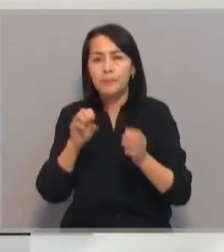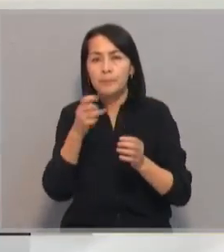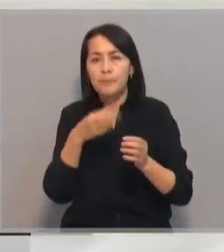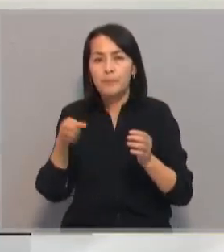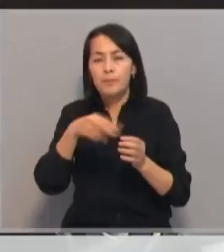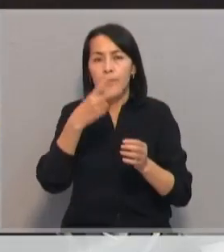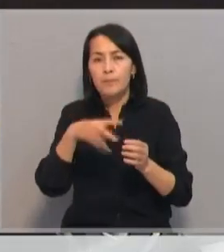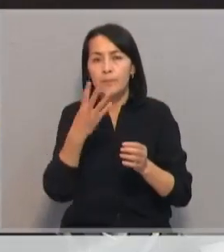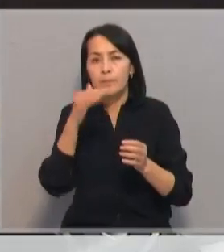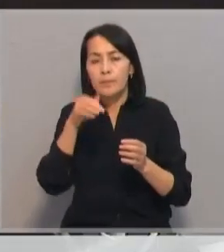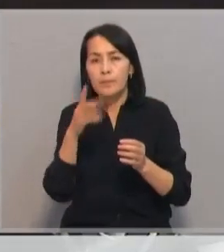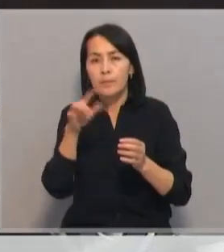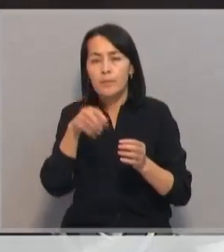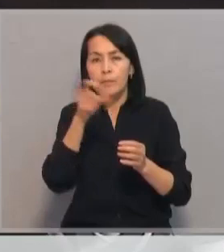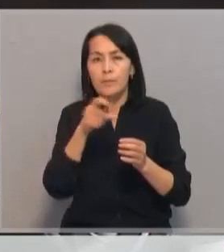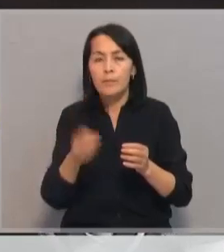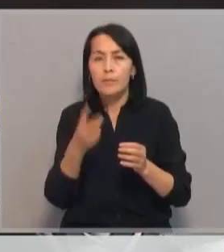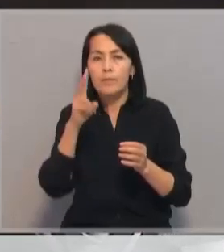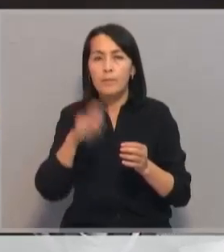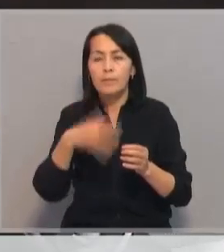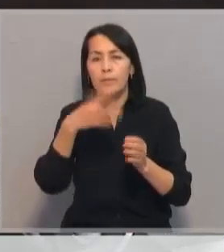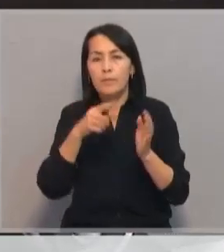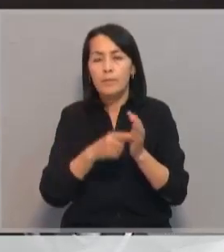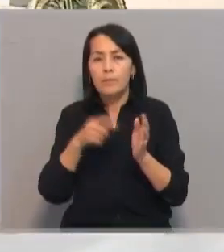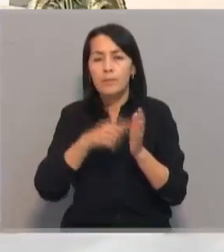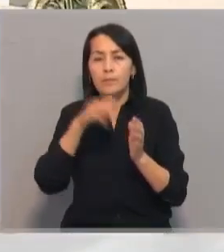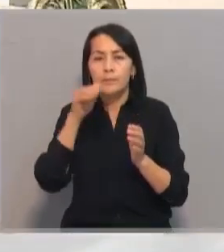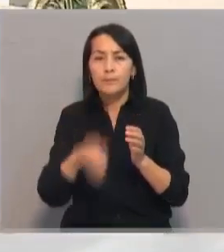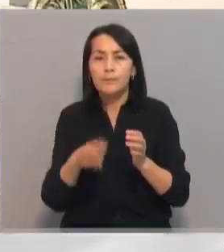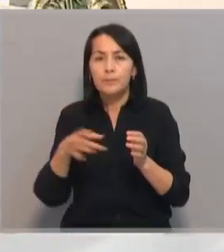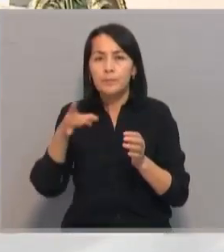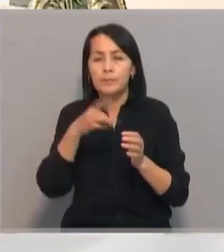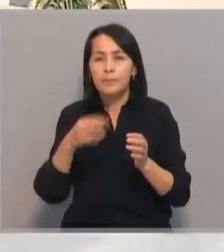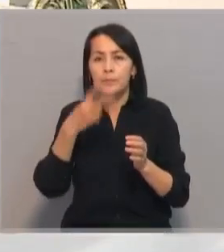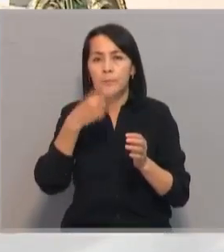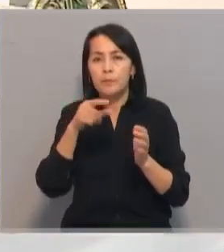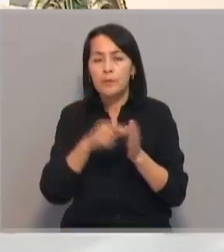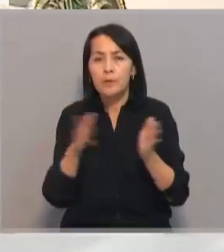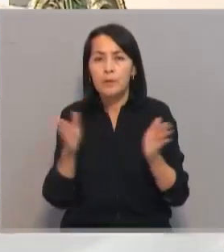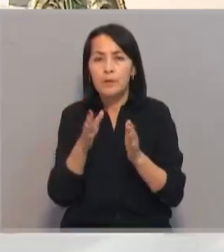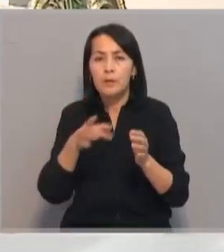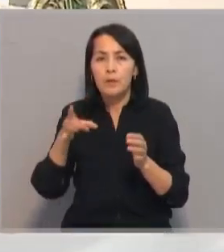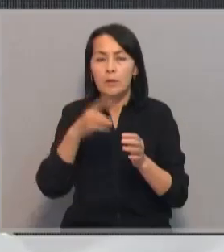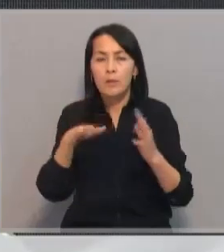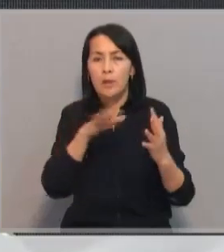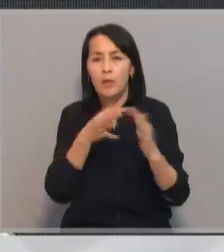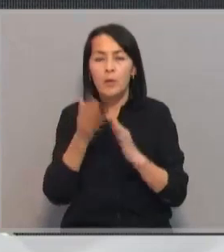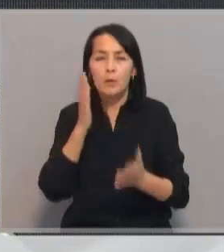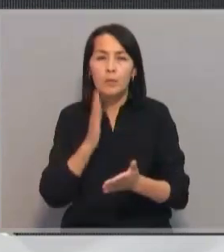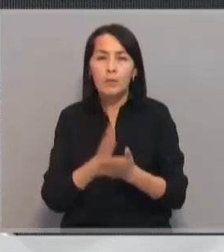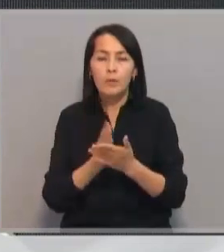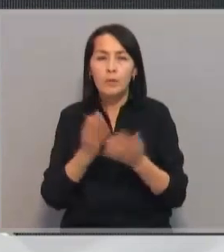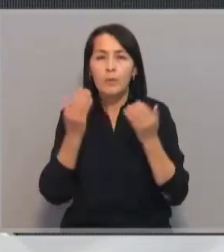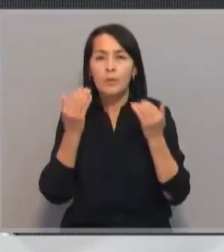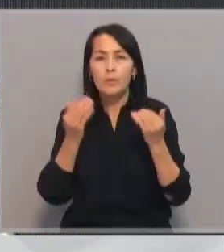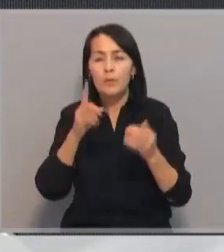аумағы 24 мың гектар, халық саны 257,7 мың, аудан аумағында 27 шағын аудан мен елді мекен орналасқан.